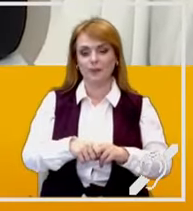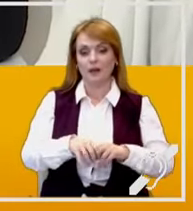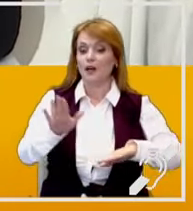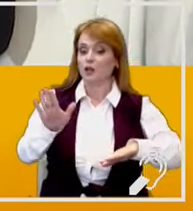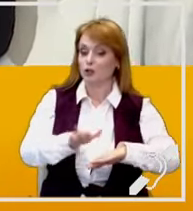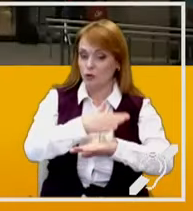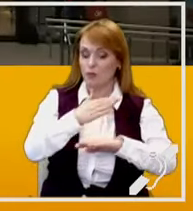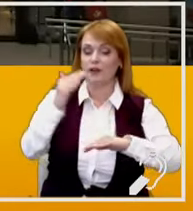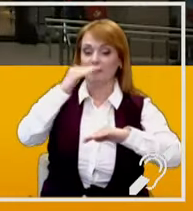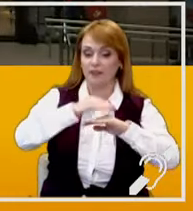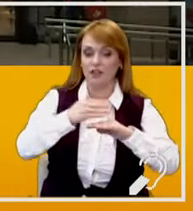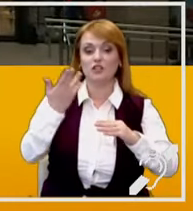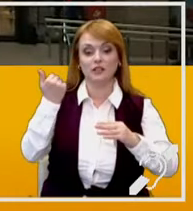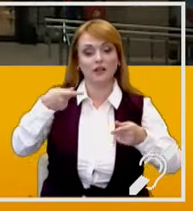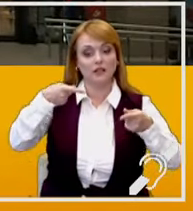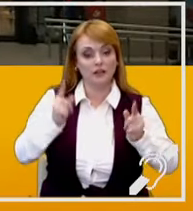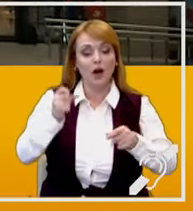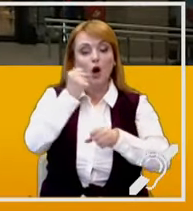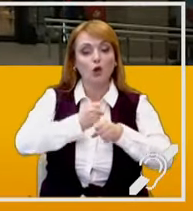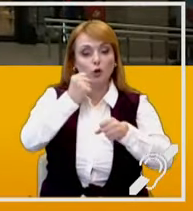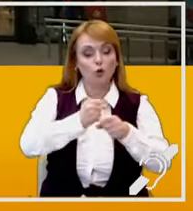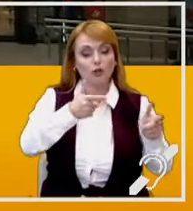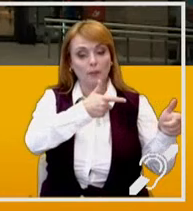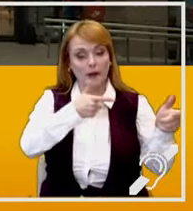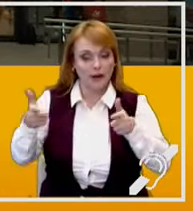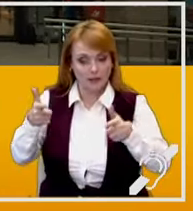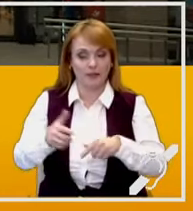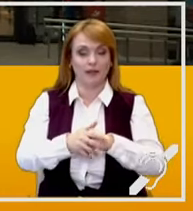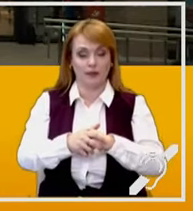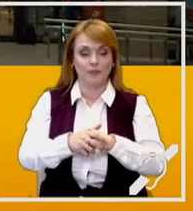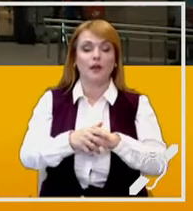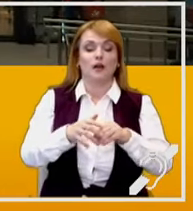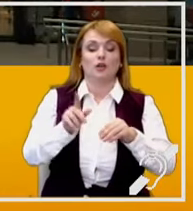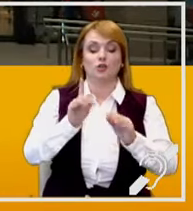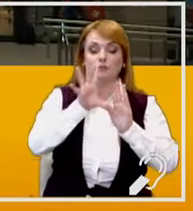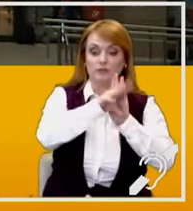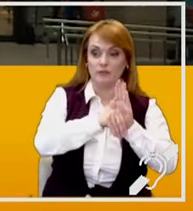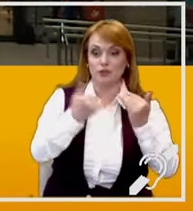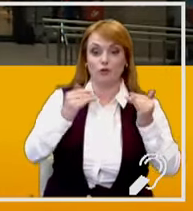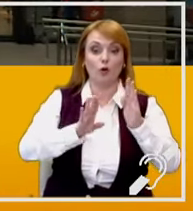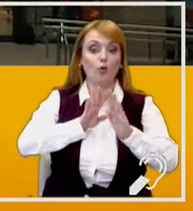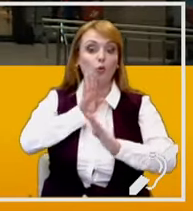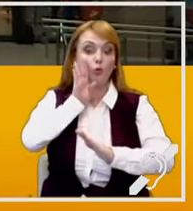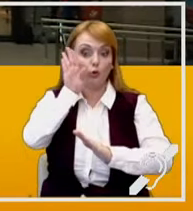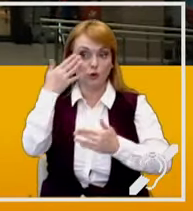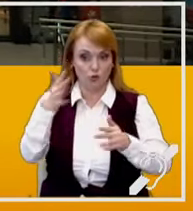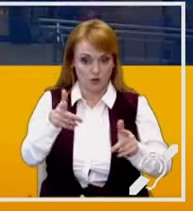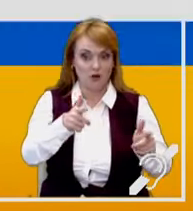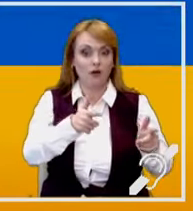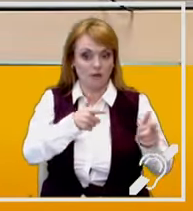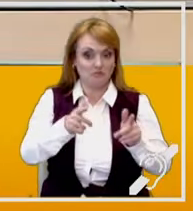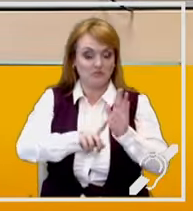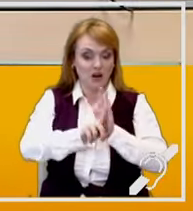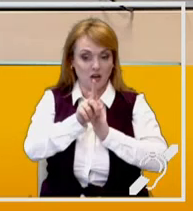Bun găsit! Într-adevăr, lucrul de pregătire a negocierilor de aderare a început în această dimineață, când ministrul de externe de la Chișinău,